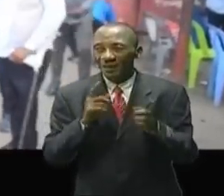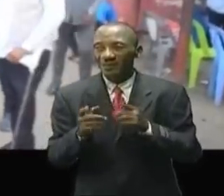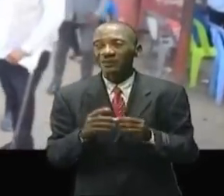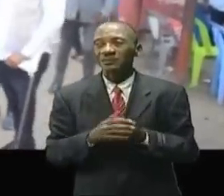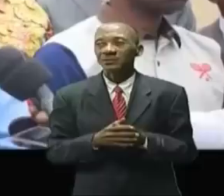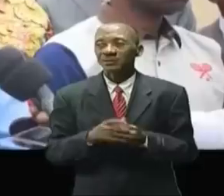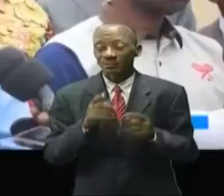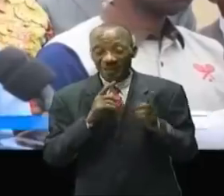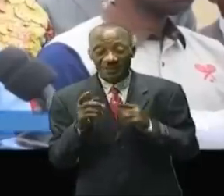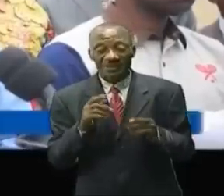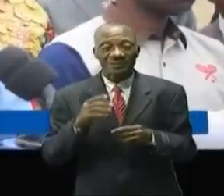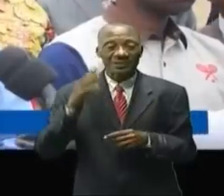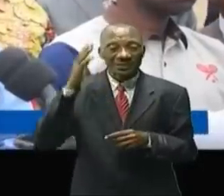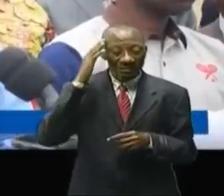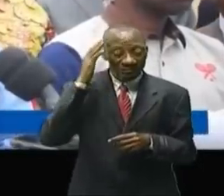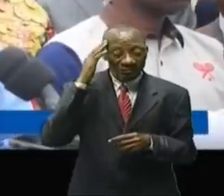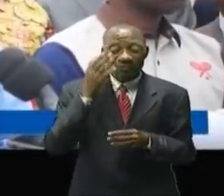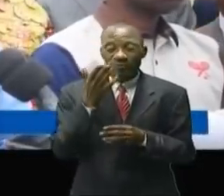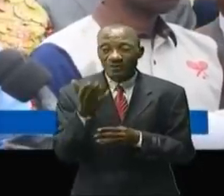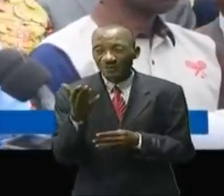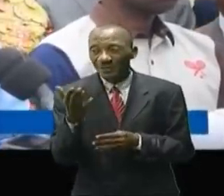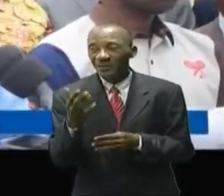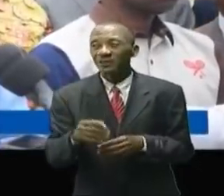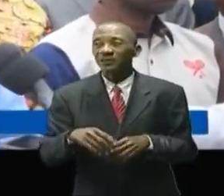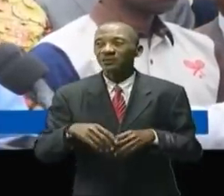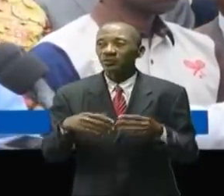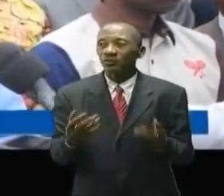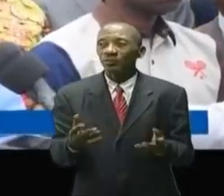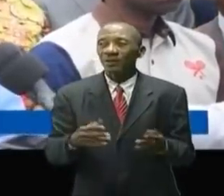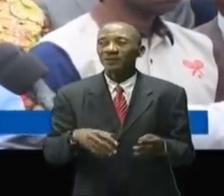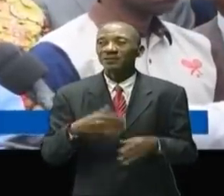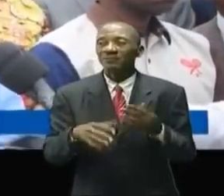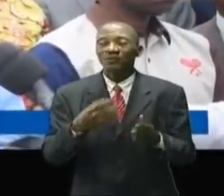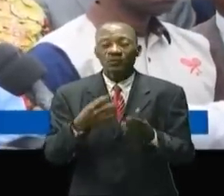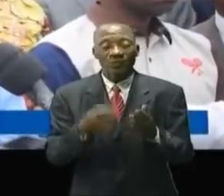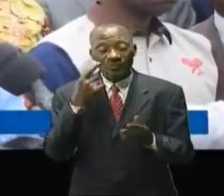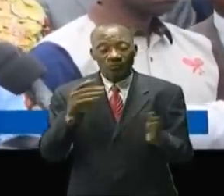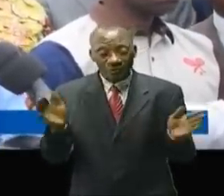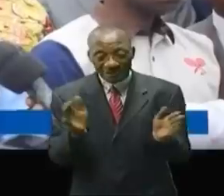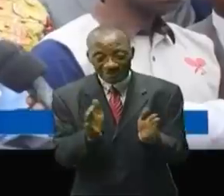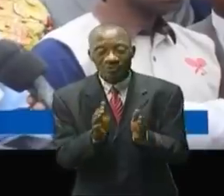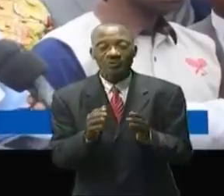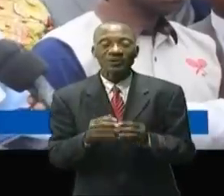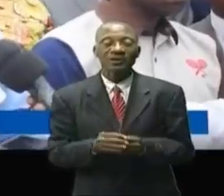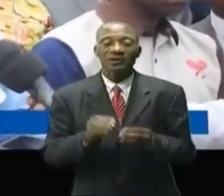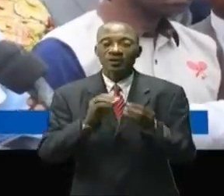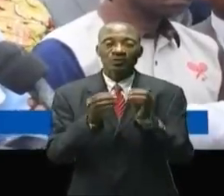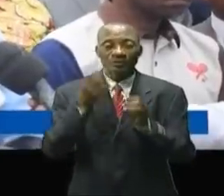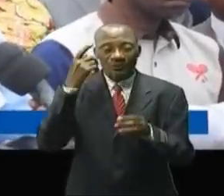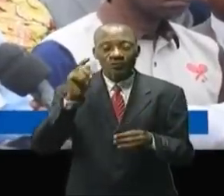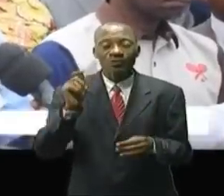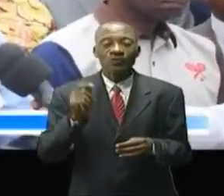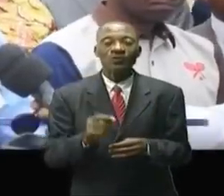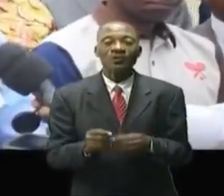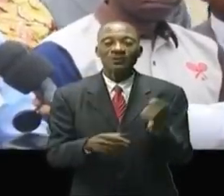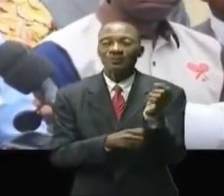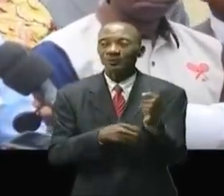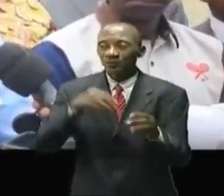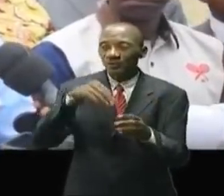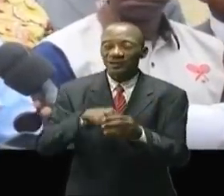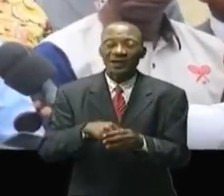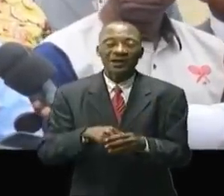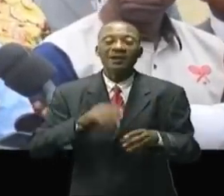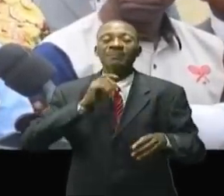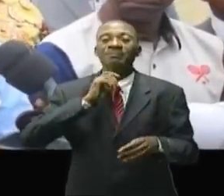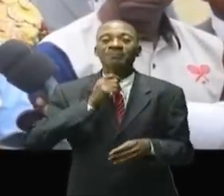les visites pour voir les conditions carcérales des détenus et faire des plaidoyers